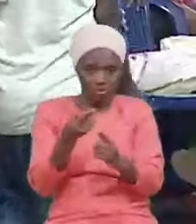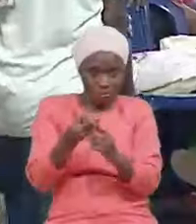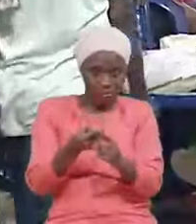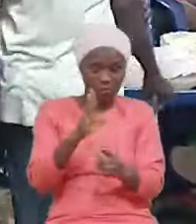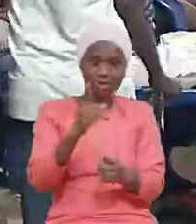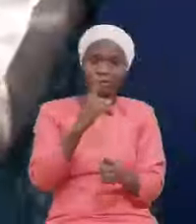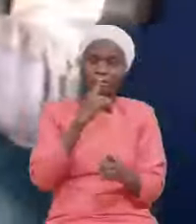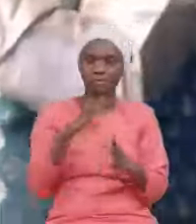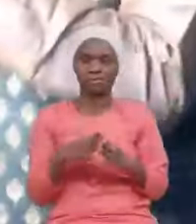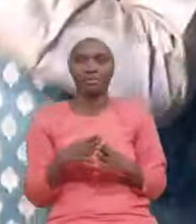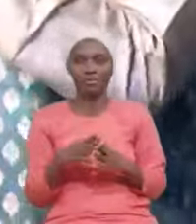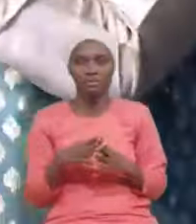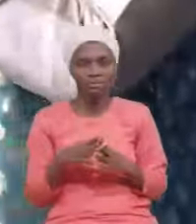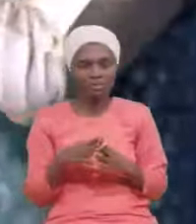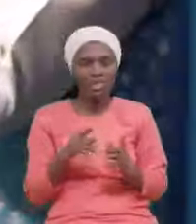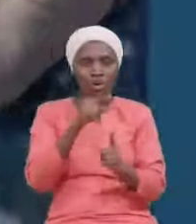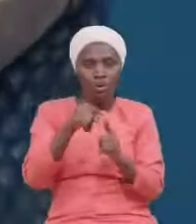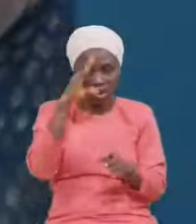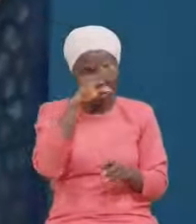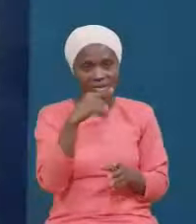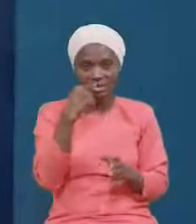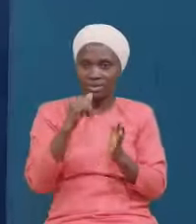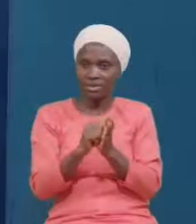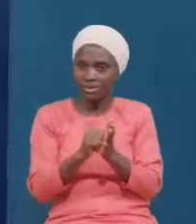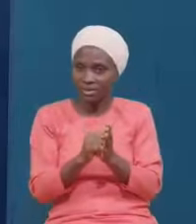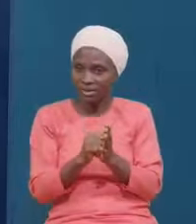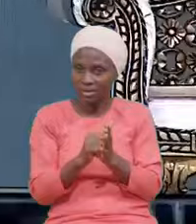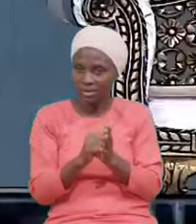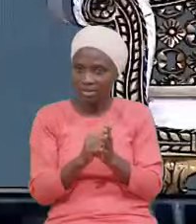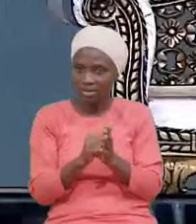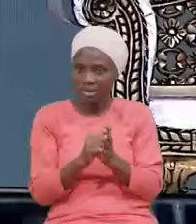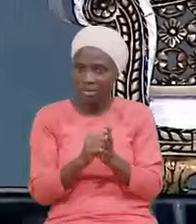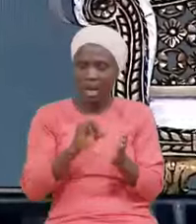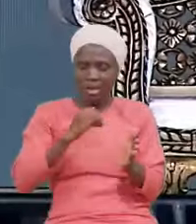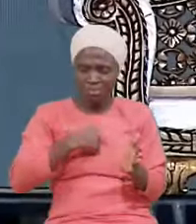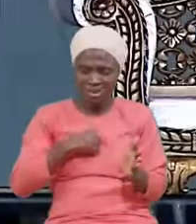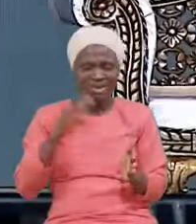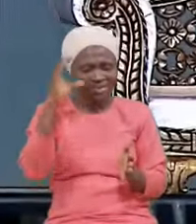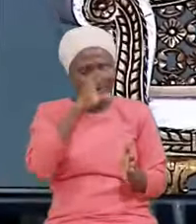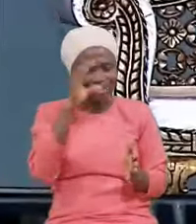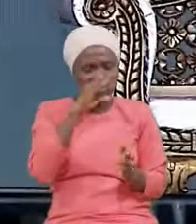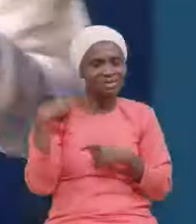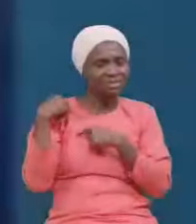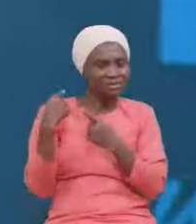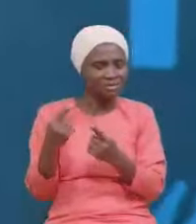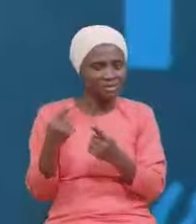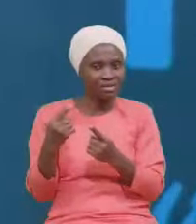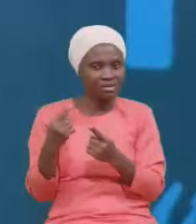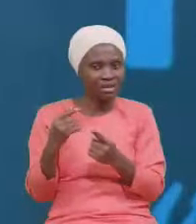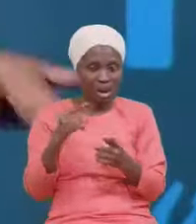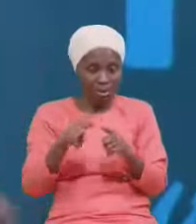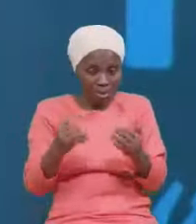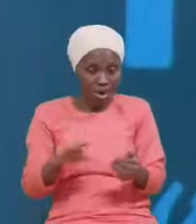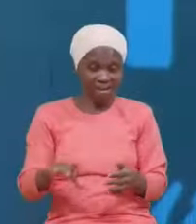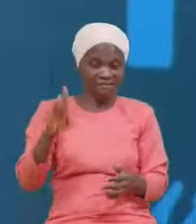వారి నోటి వెంబడి బయటికి వస్తుంది when he says అలా చెప్పినప్పుడు I have been seeking నేను వెదకు చున్నాను నౌ ఐ ఫౌండ్